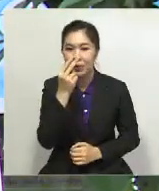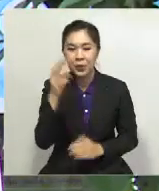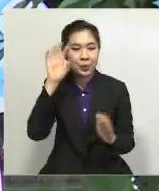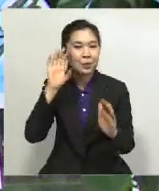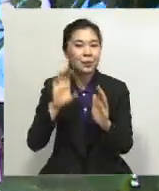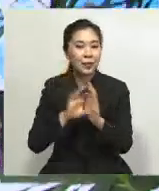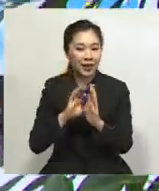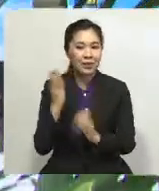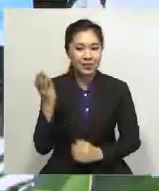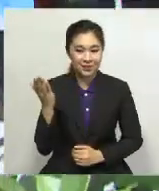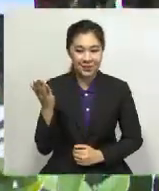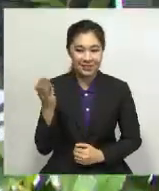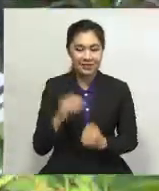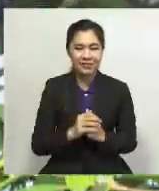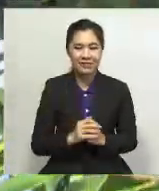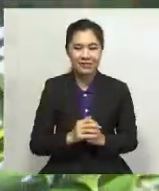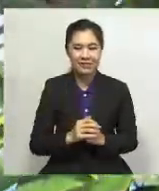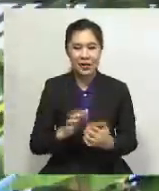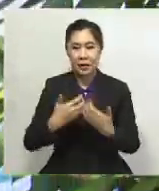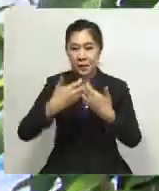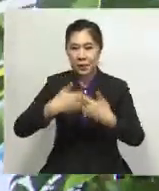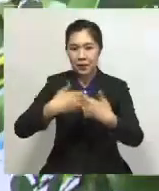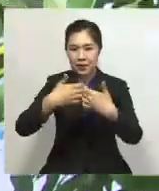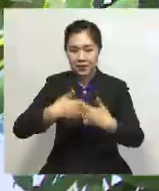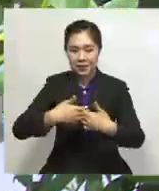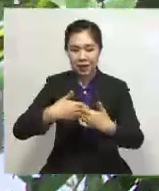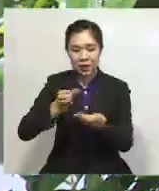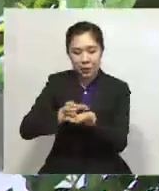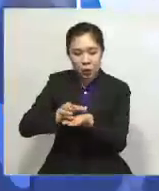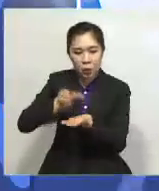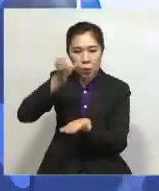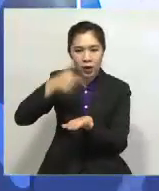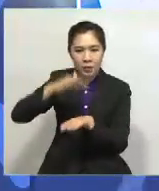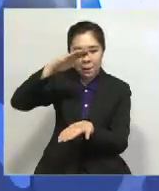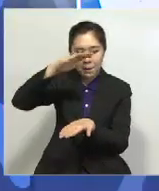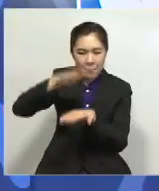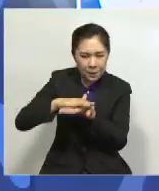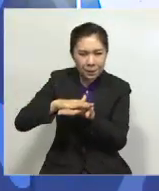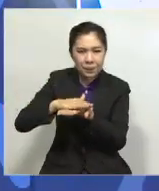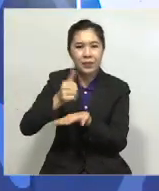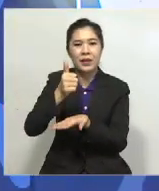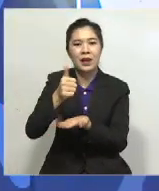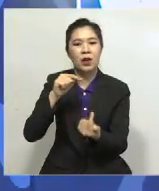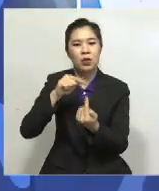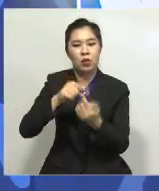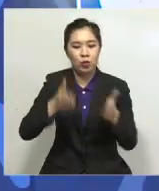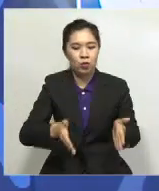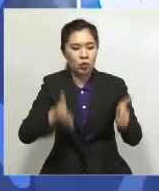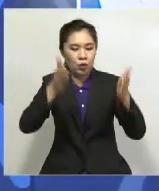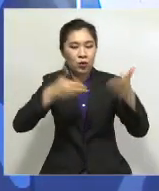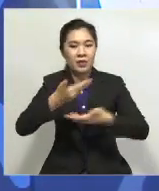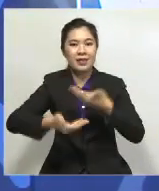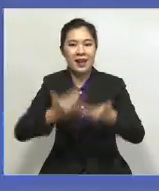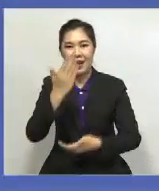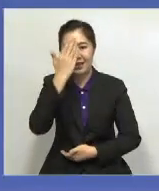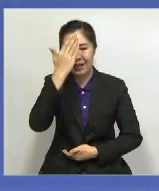นี่เป็นภาพของมิสเตอร์สะอาดนะครับหรือว่าเครื่องบีบอัดขวดและกระป๋องอัตโนมัติจำนวน2เครื่องด้วยกันนะครับที่ถูกติดตั้งอยู่บริเวณหน้าตลาด